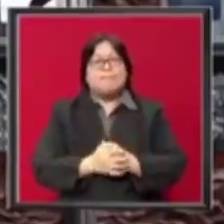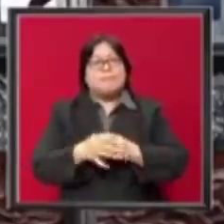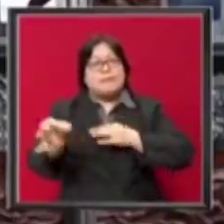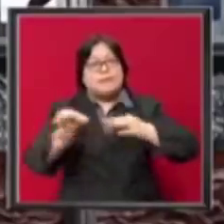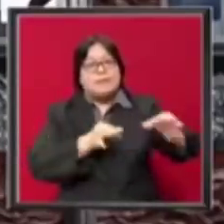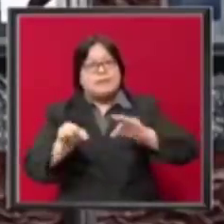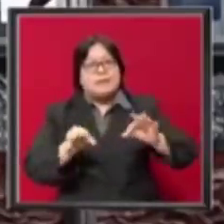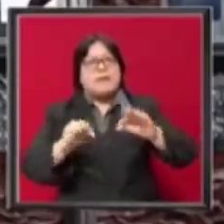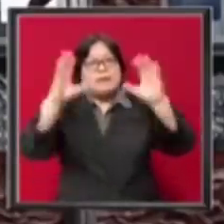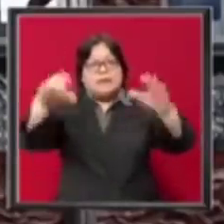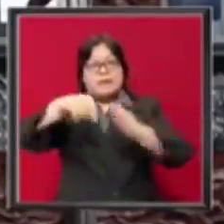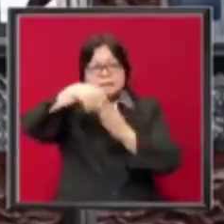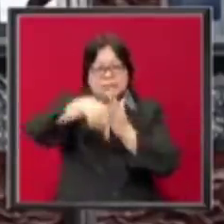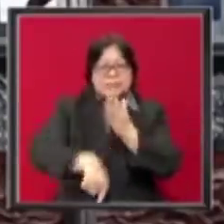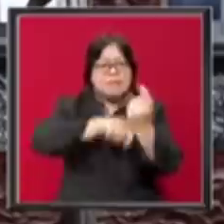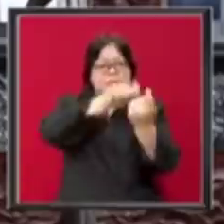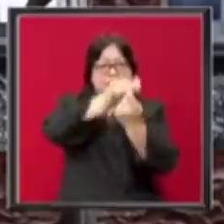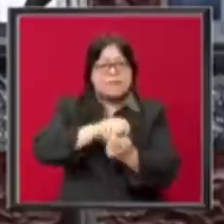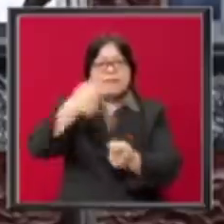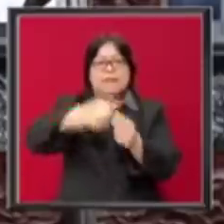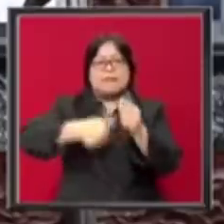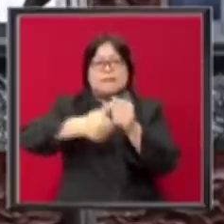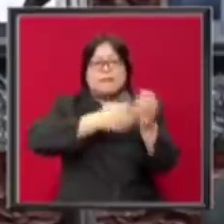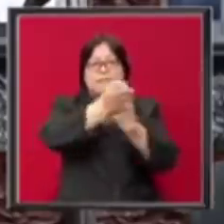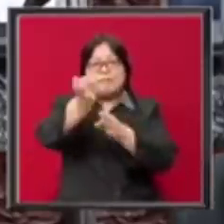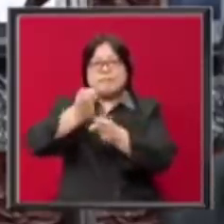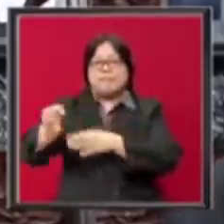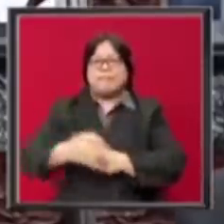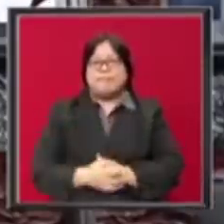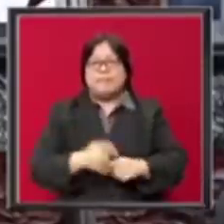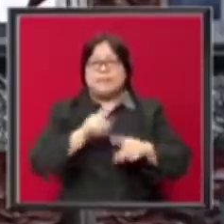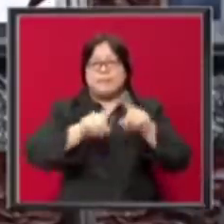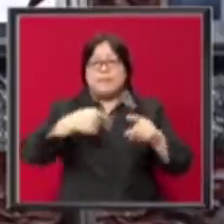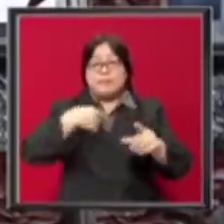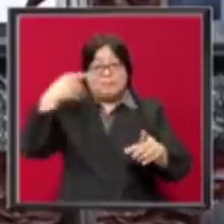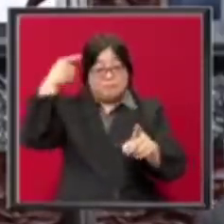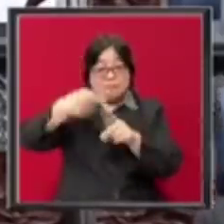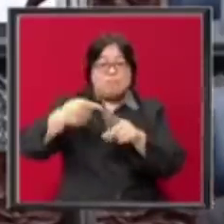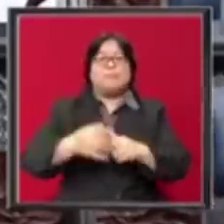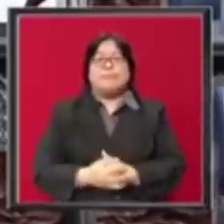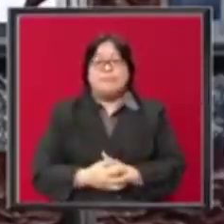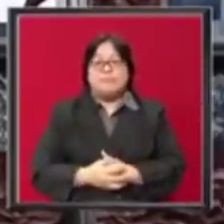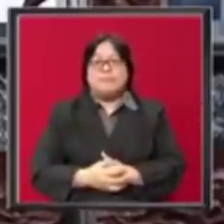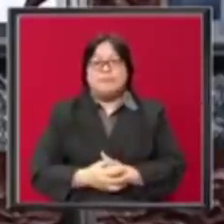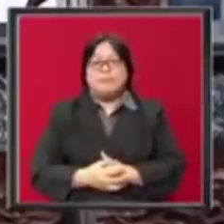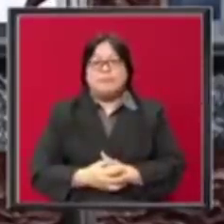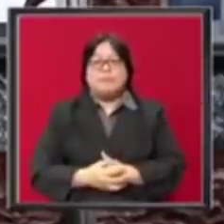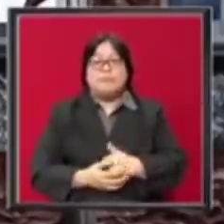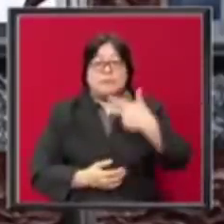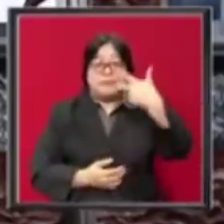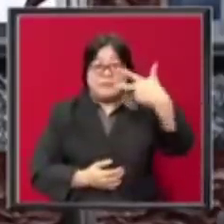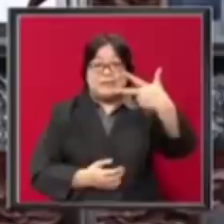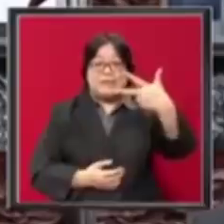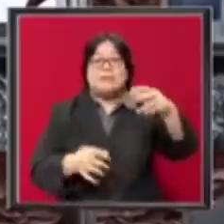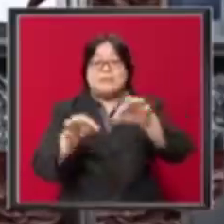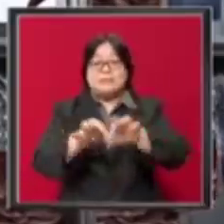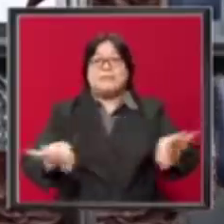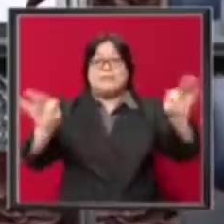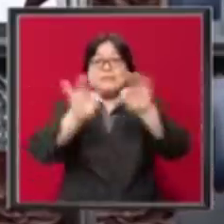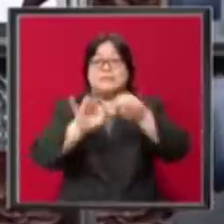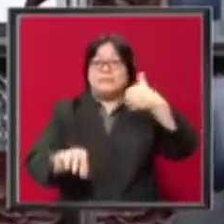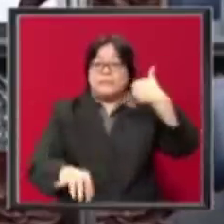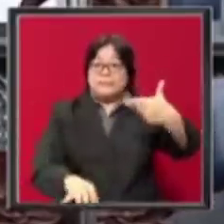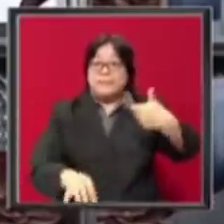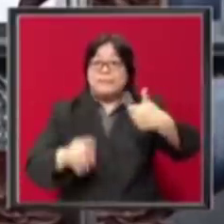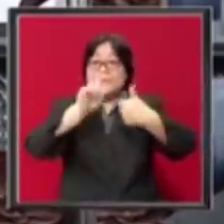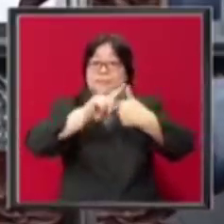mencerakitkan cara teliti tiap aspek yang disebut. Ya. Tapi yang saya nak tekankan, di antara tiga yang terkait